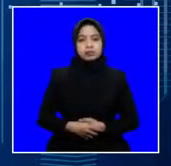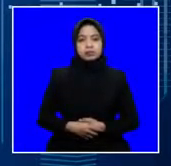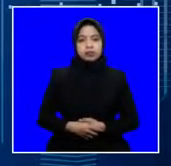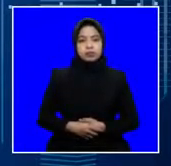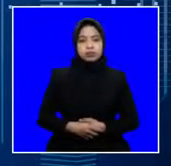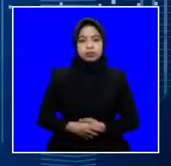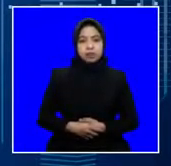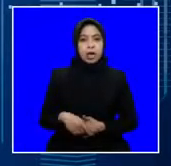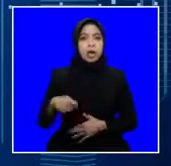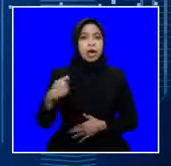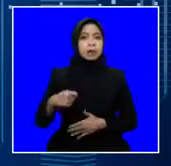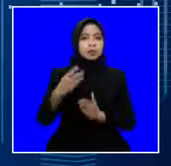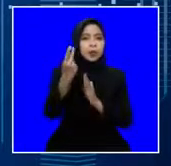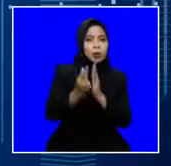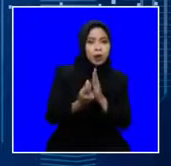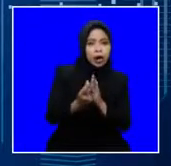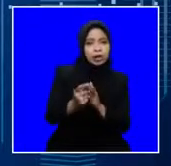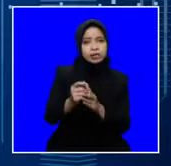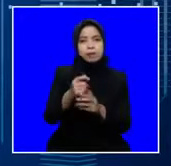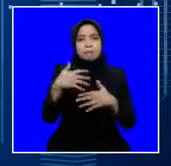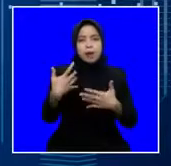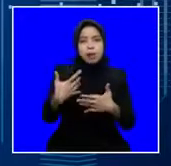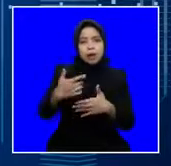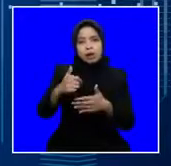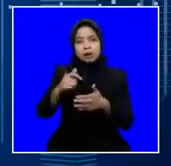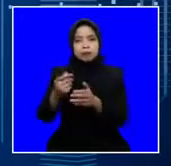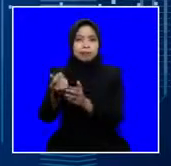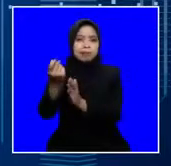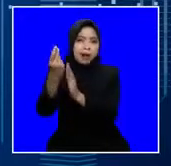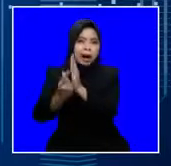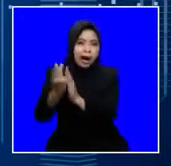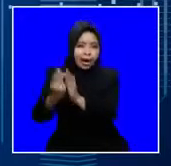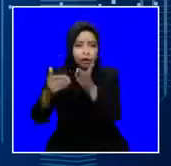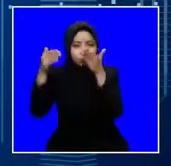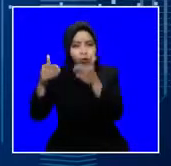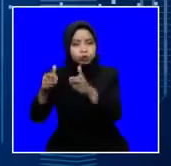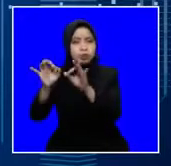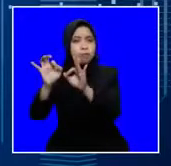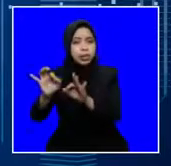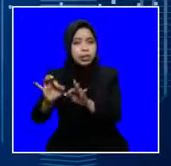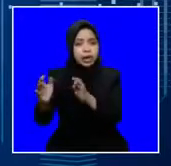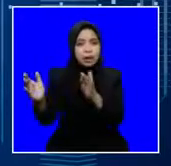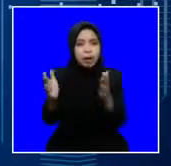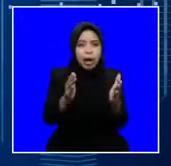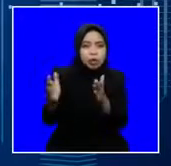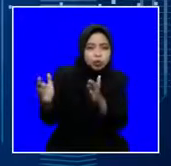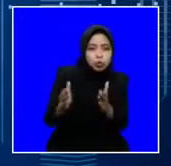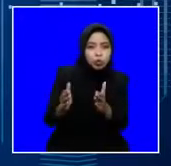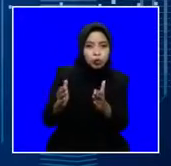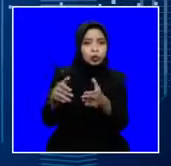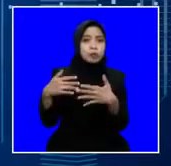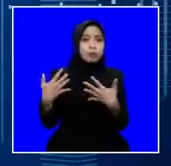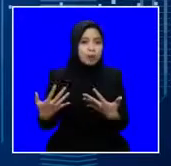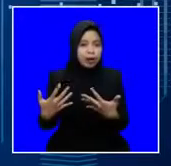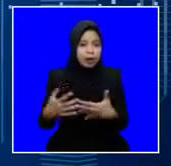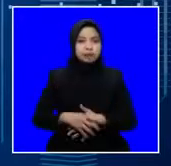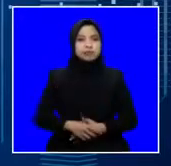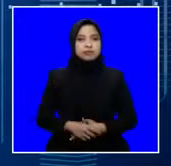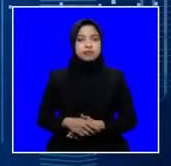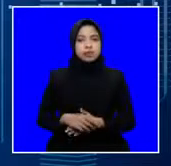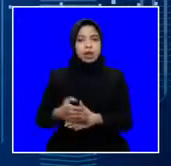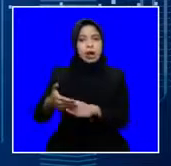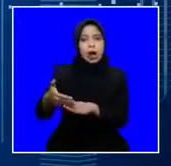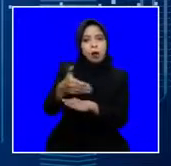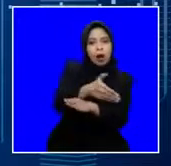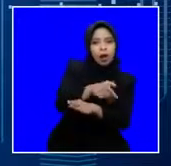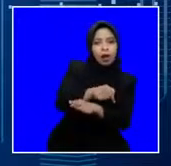mencoba untuk mengelola belanja negara yang begitu besar pada anggaran pendidikan. Kalau pada